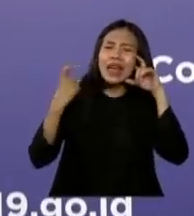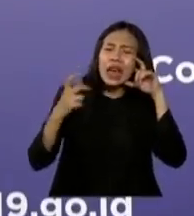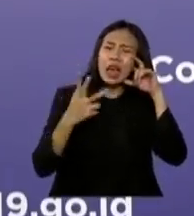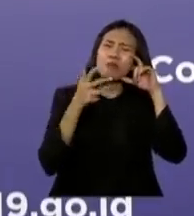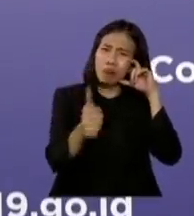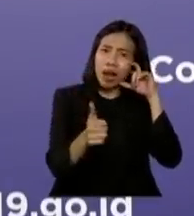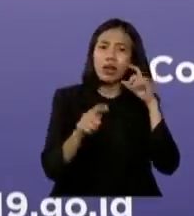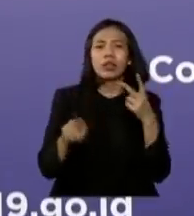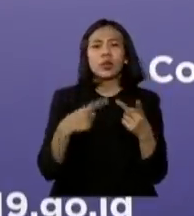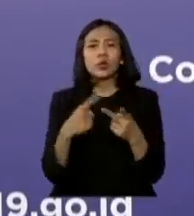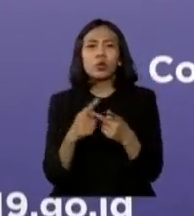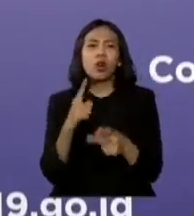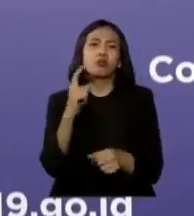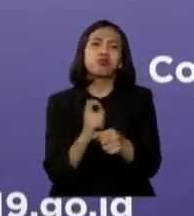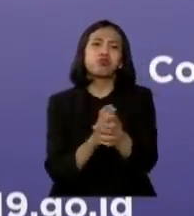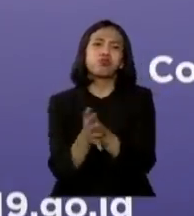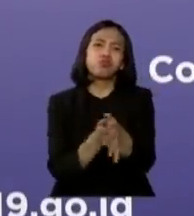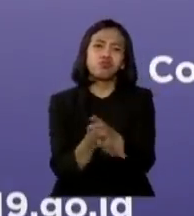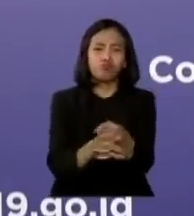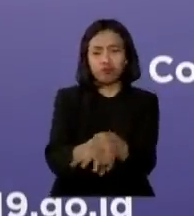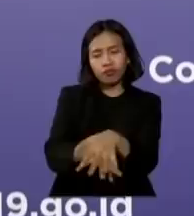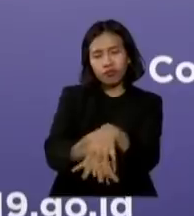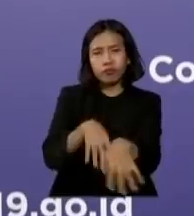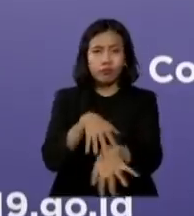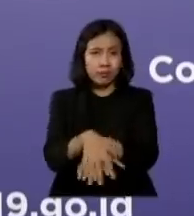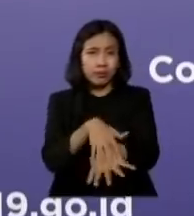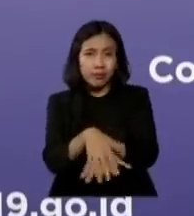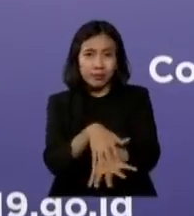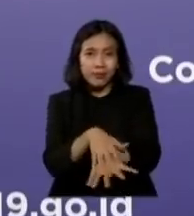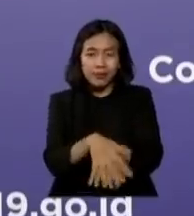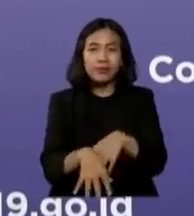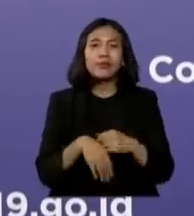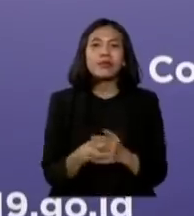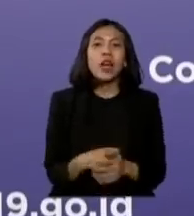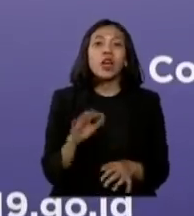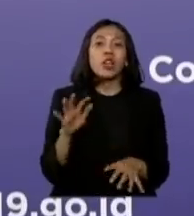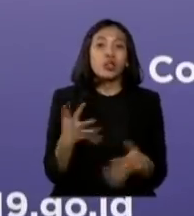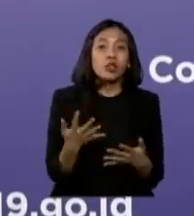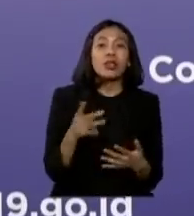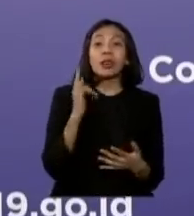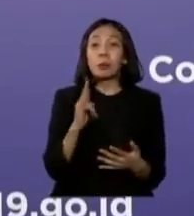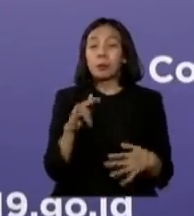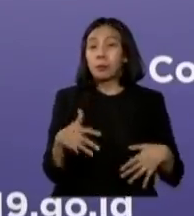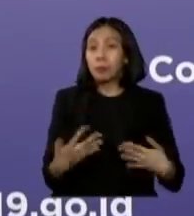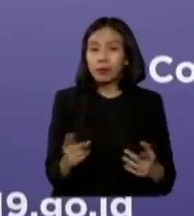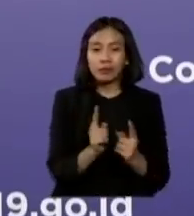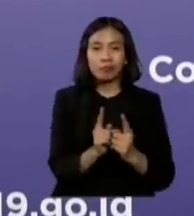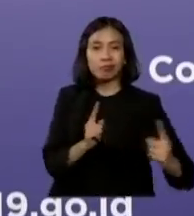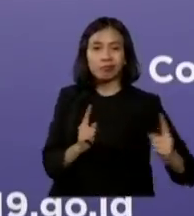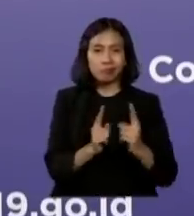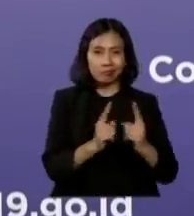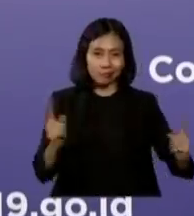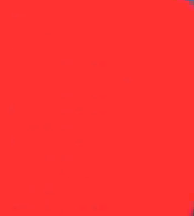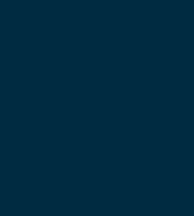yang baik cuci tangan yang benar dan kemudian pastikan kita tetap menjaga jarak dengan orang